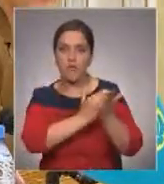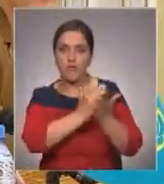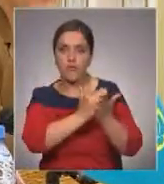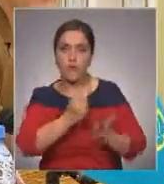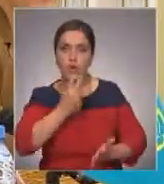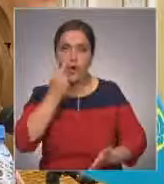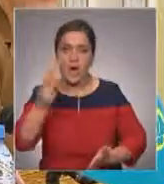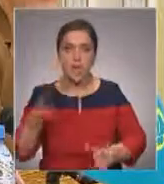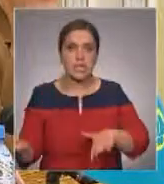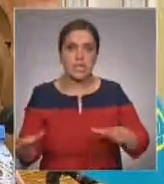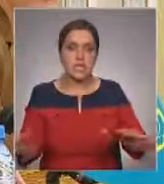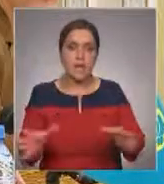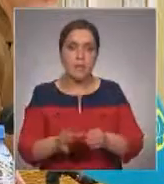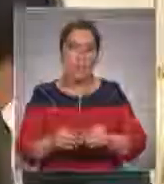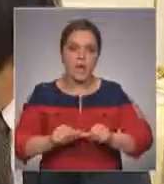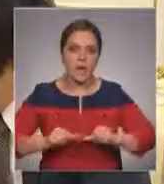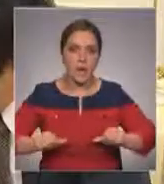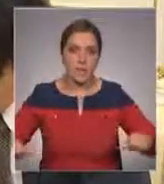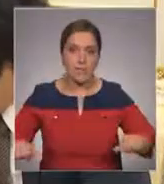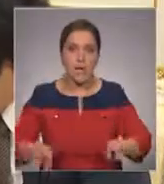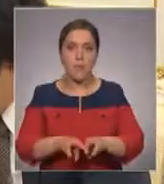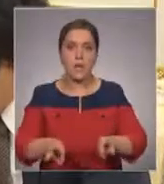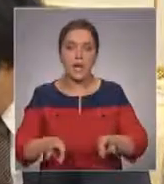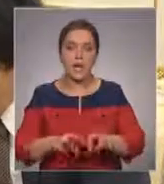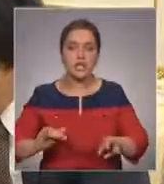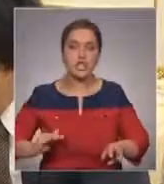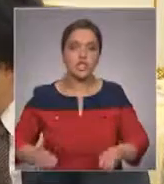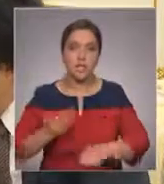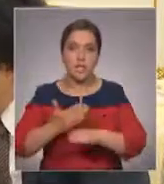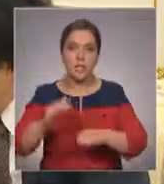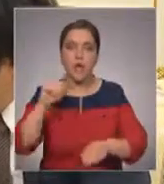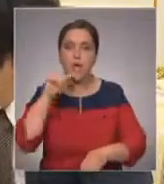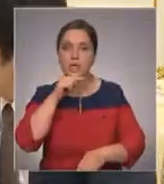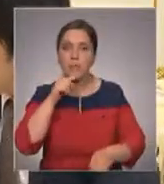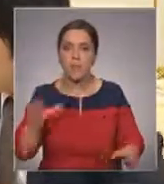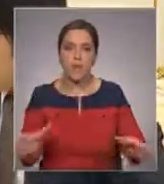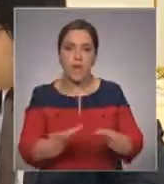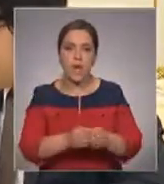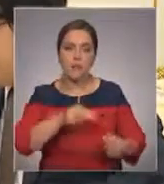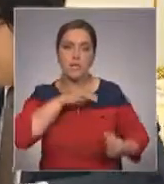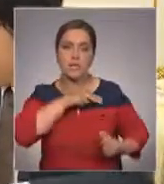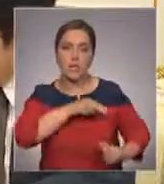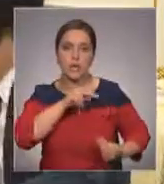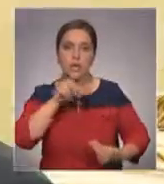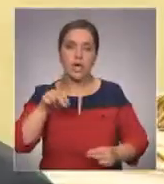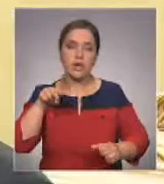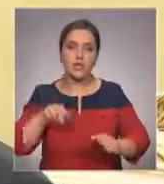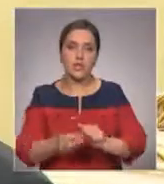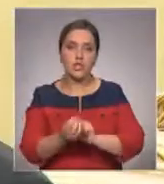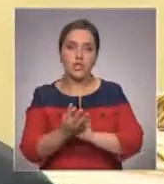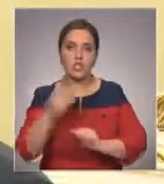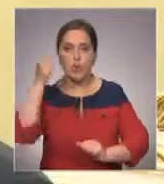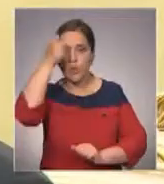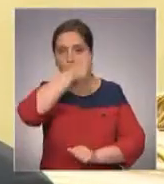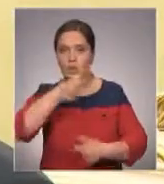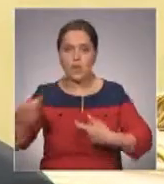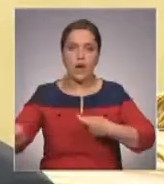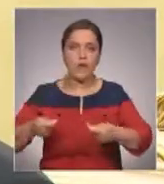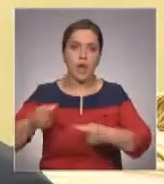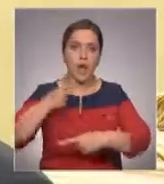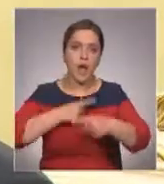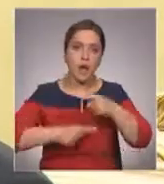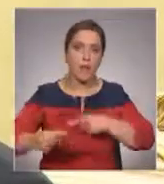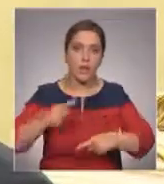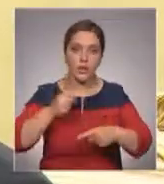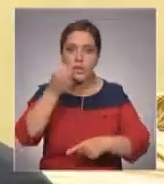деятельность совместной комиссии правительственного и частного секторов по экономическому сотрудничеству. За 2014 год товарооборот между двумя